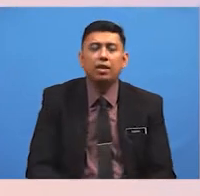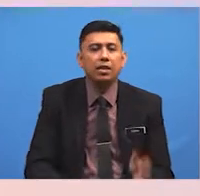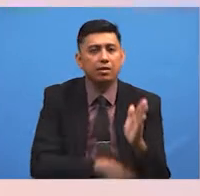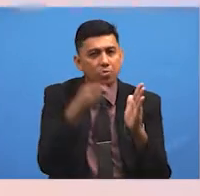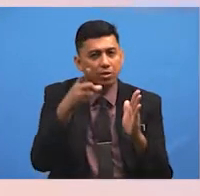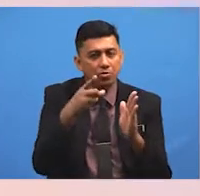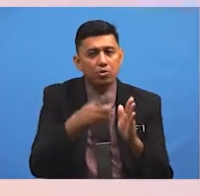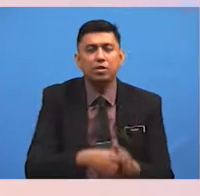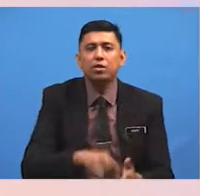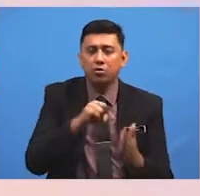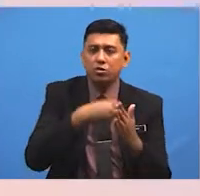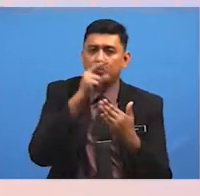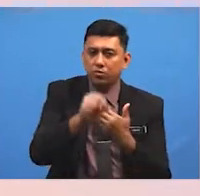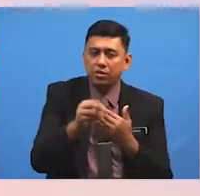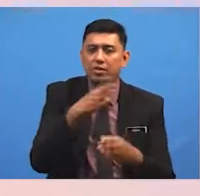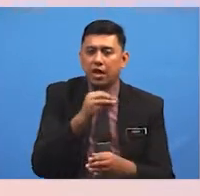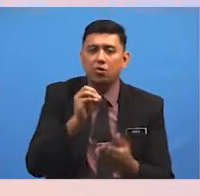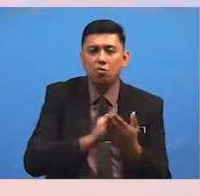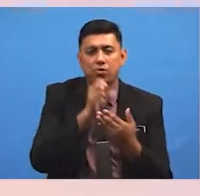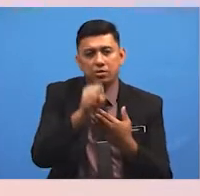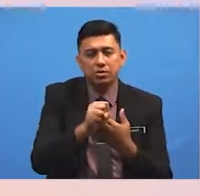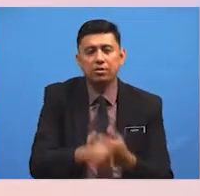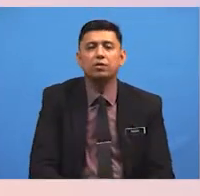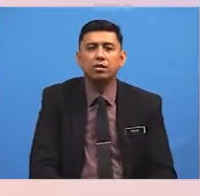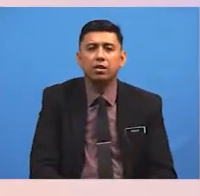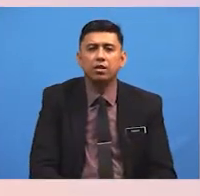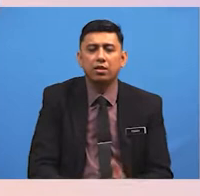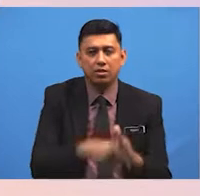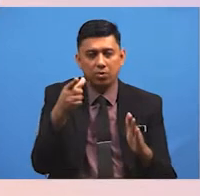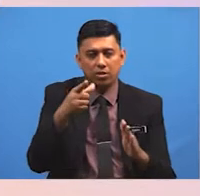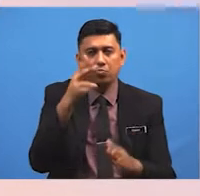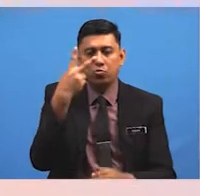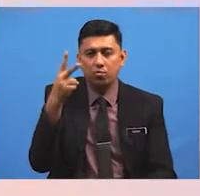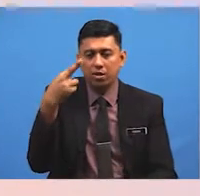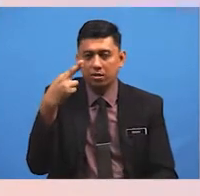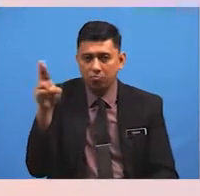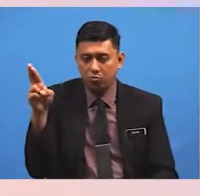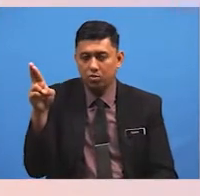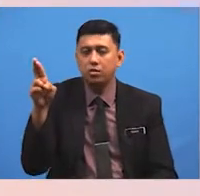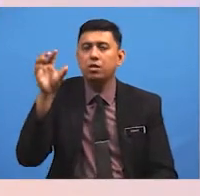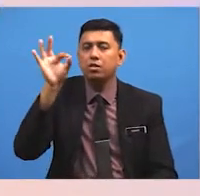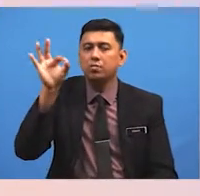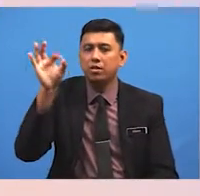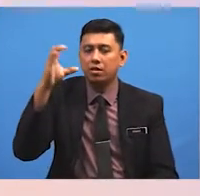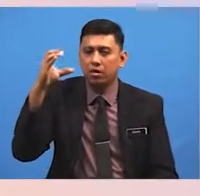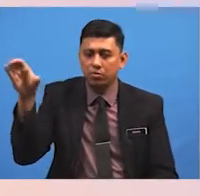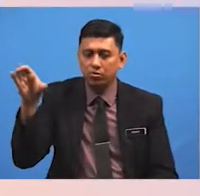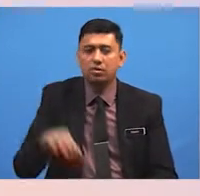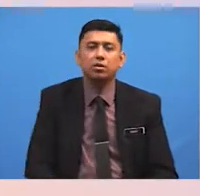lebihan pada bulan Juni 2009 John lebih Ana lem 12900